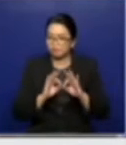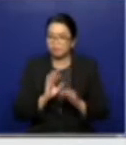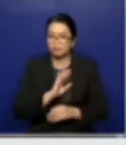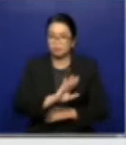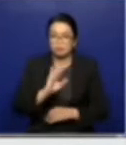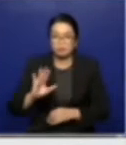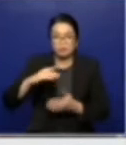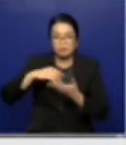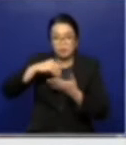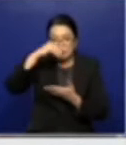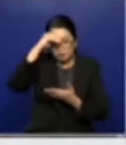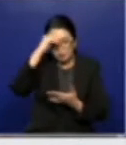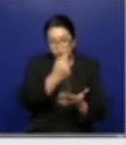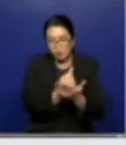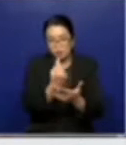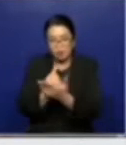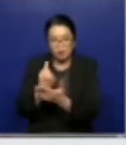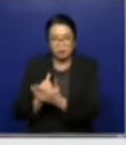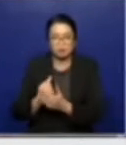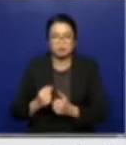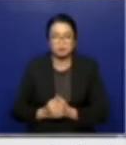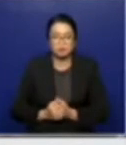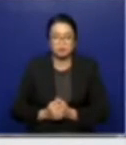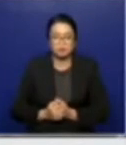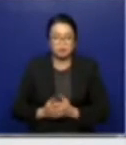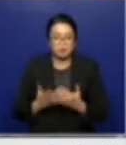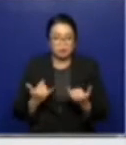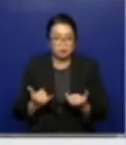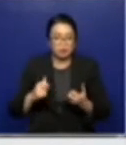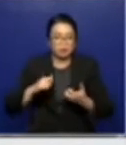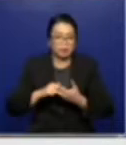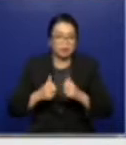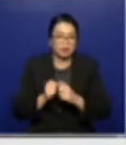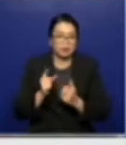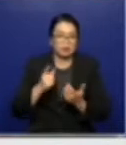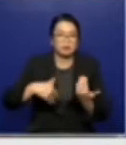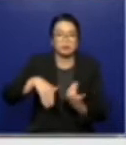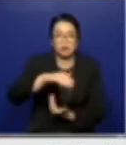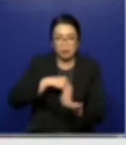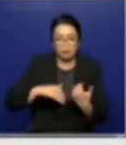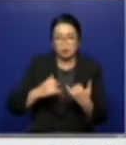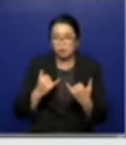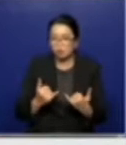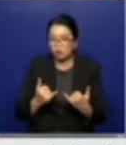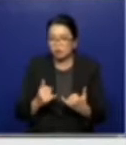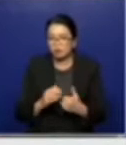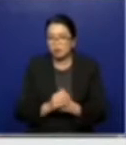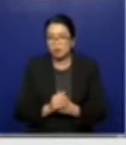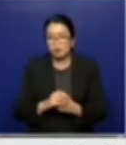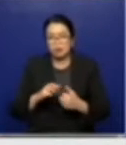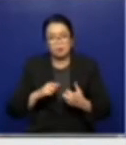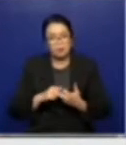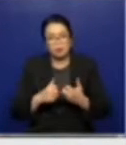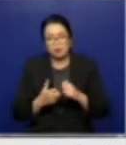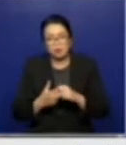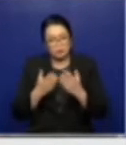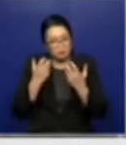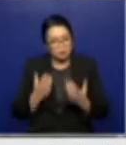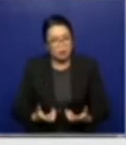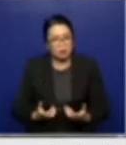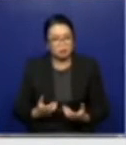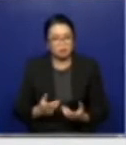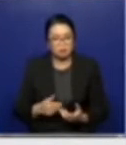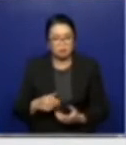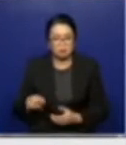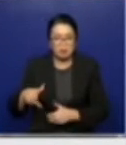ส่วนความเดือดร้อนของประชาชนในปัญหาเศรษฐกิจในภาพรวมมีสิ่งที่สะท้อนว่าประชา